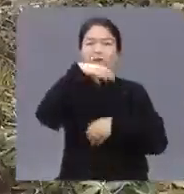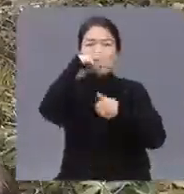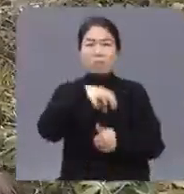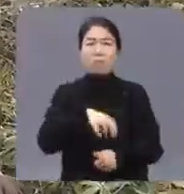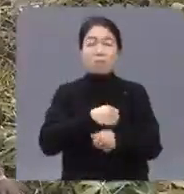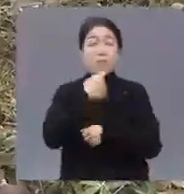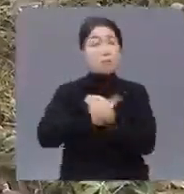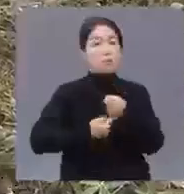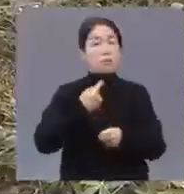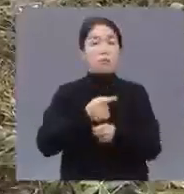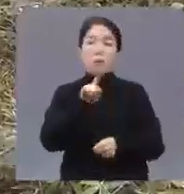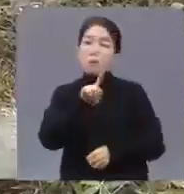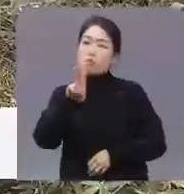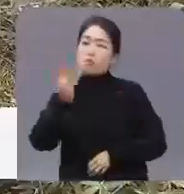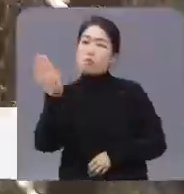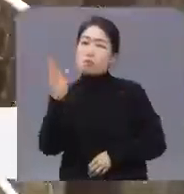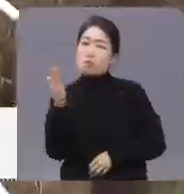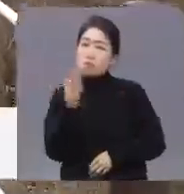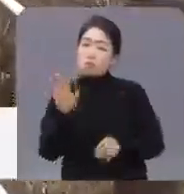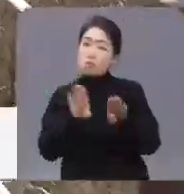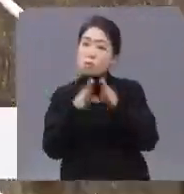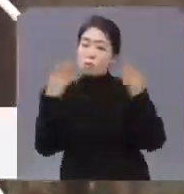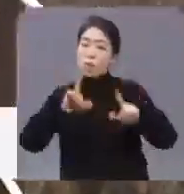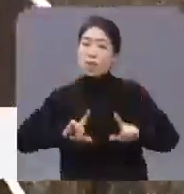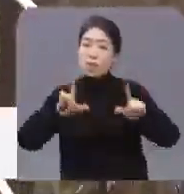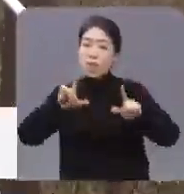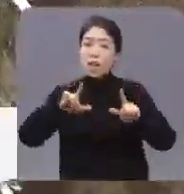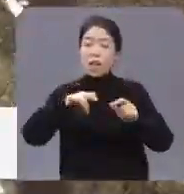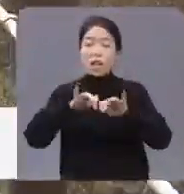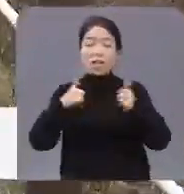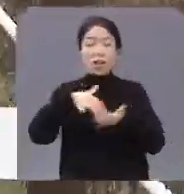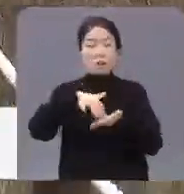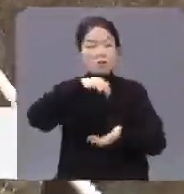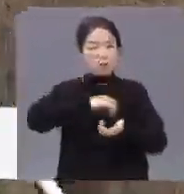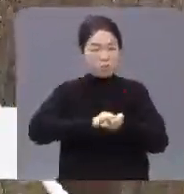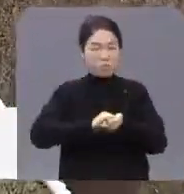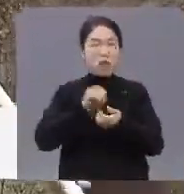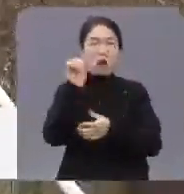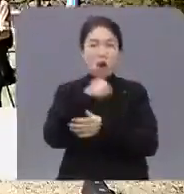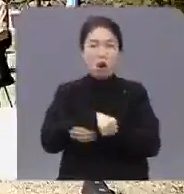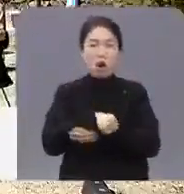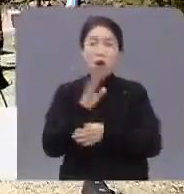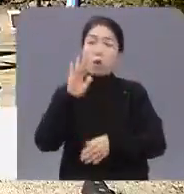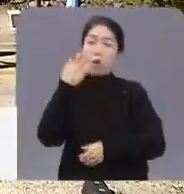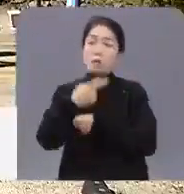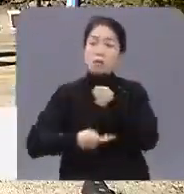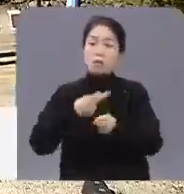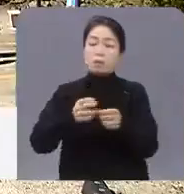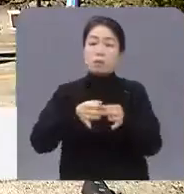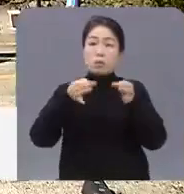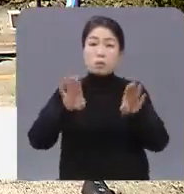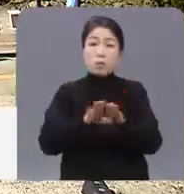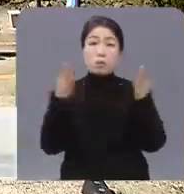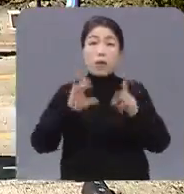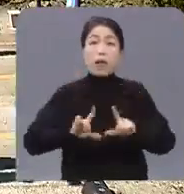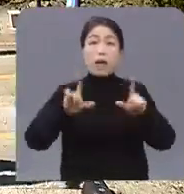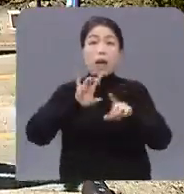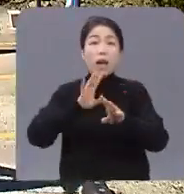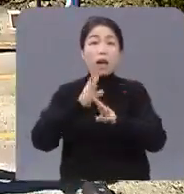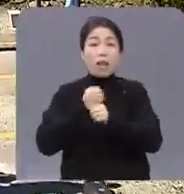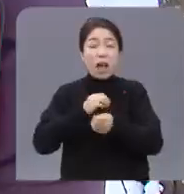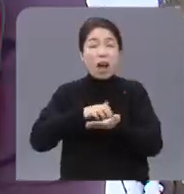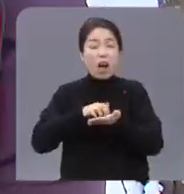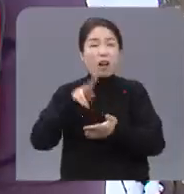1년에 한두 차례인 개방일에 한정된 인원만 허가하는데 최근 12년 동안 개방일이 25차례였습니다